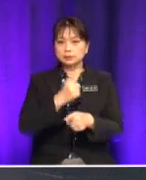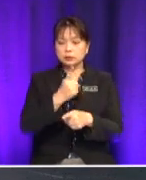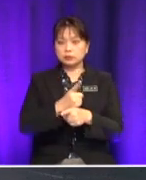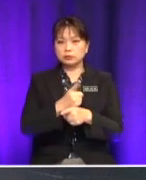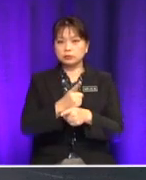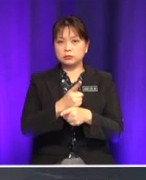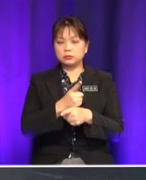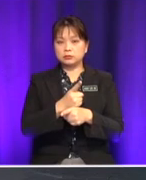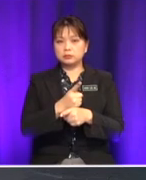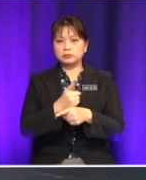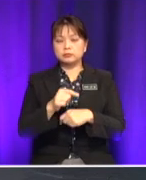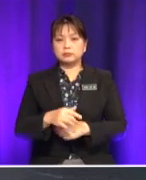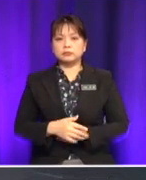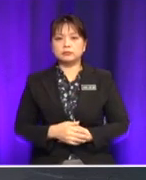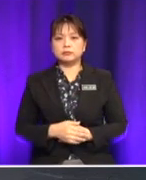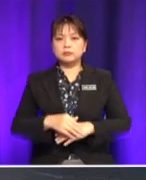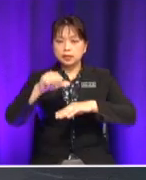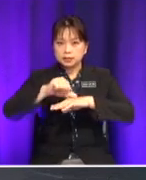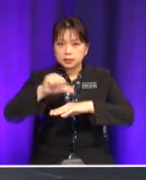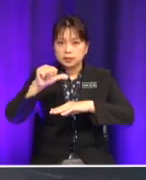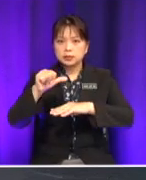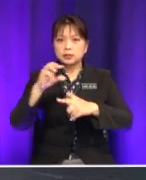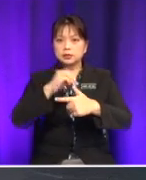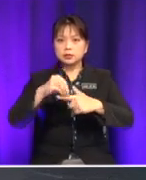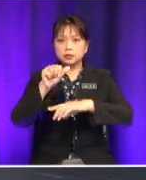peka dan Alkali pekat